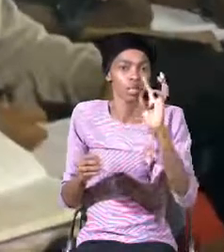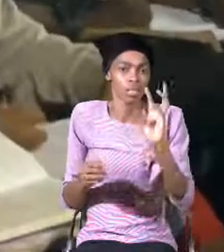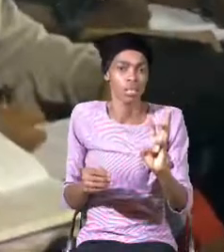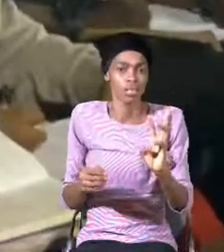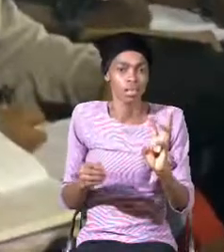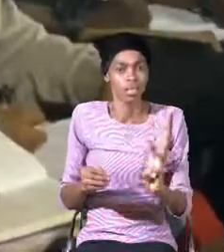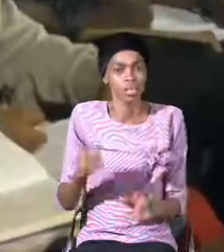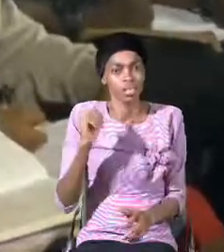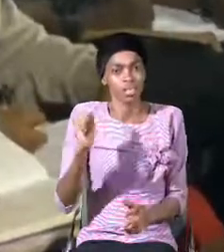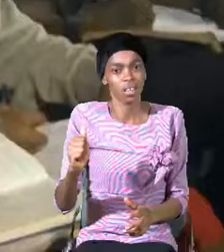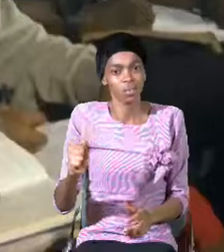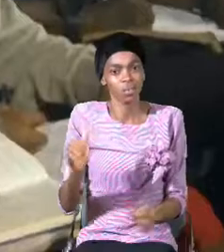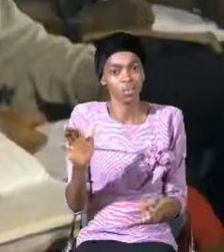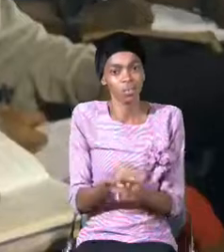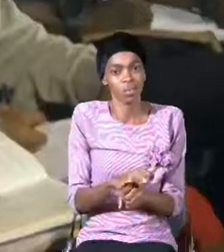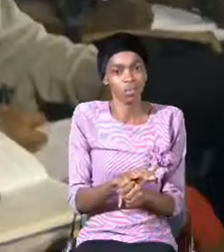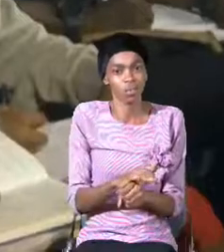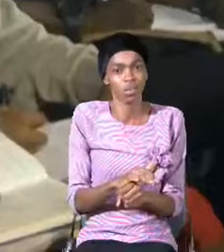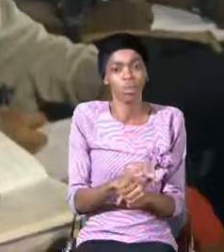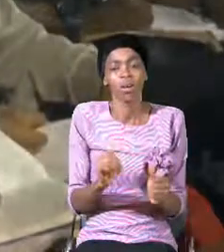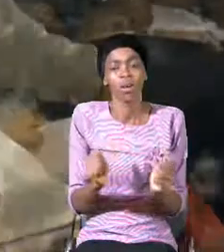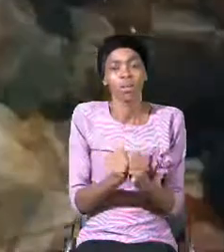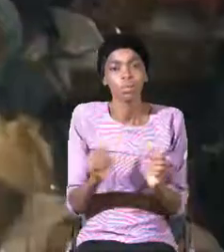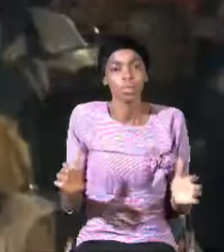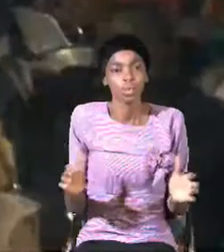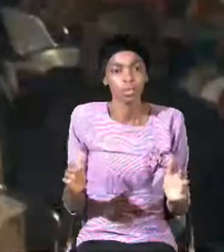L'autosuffisance sans cet homme dont je vais lire l'histoire.